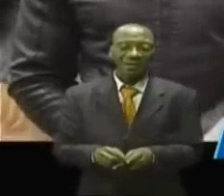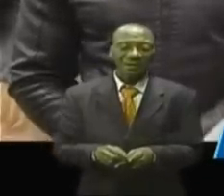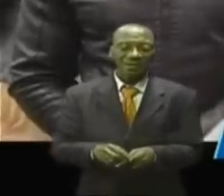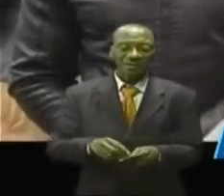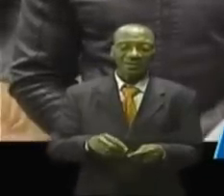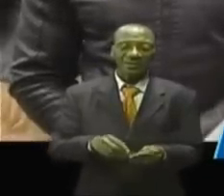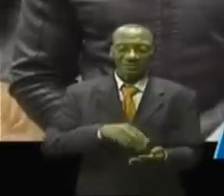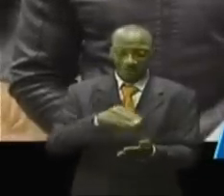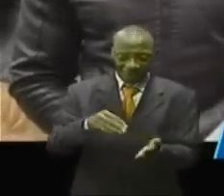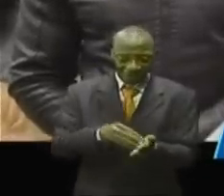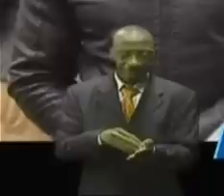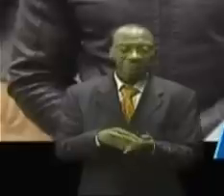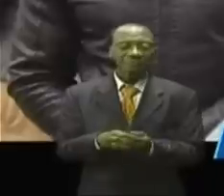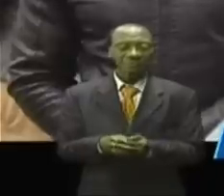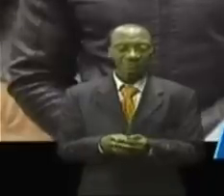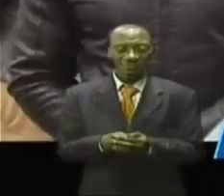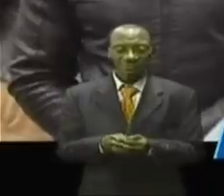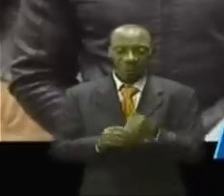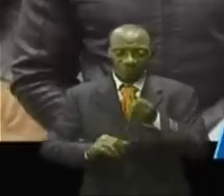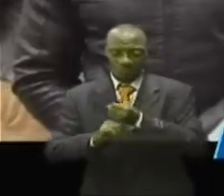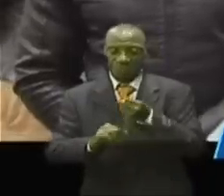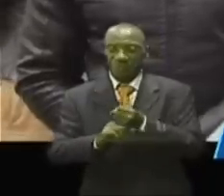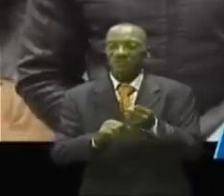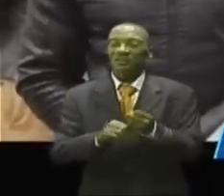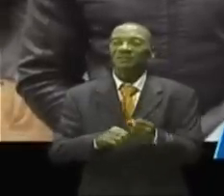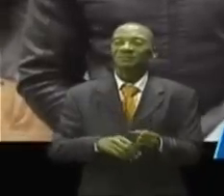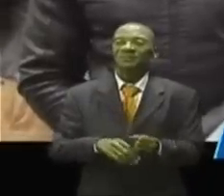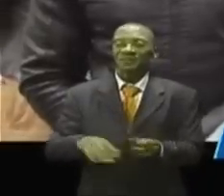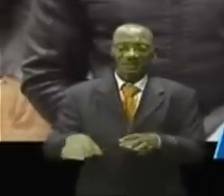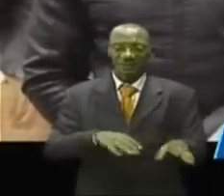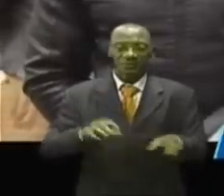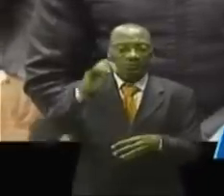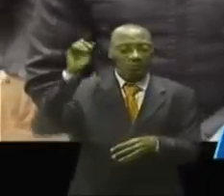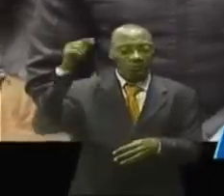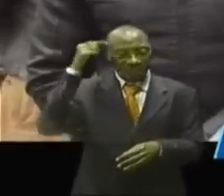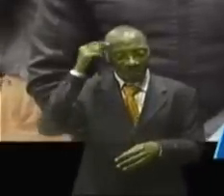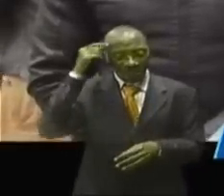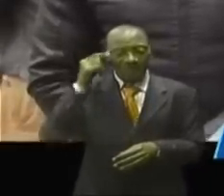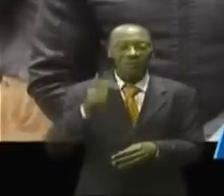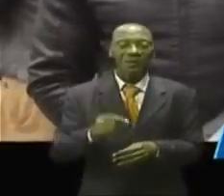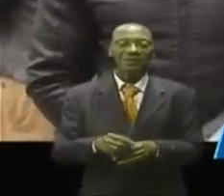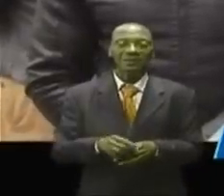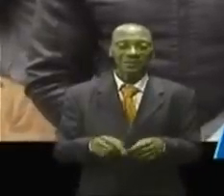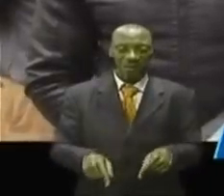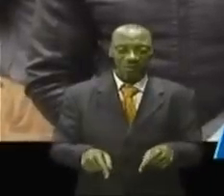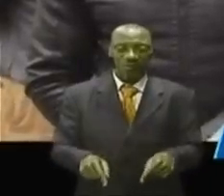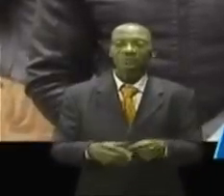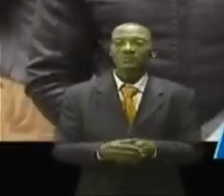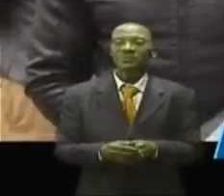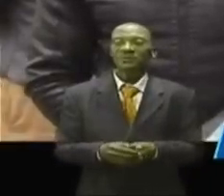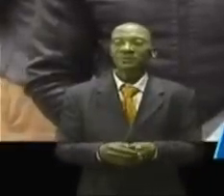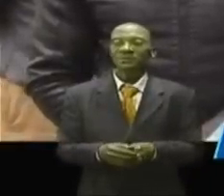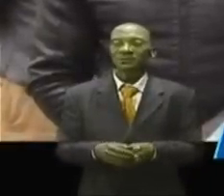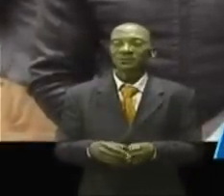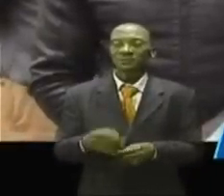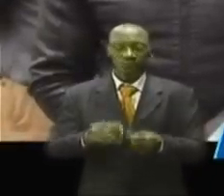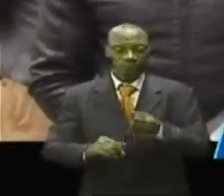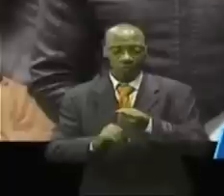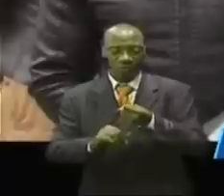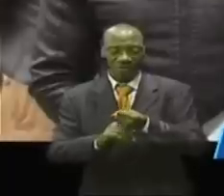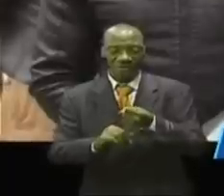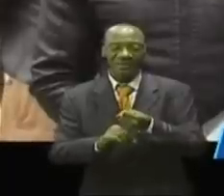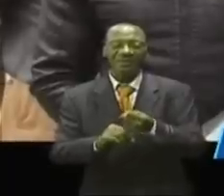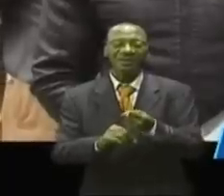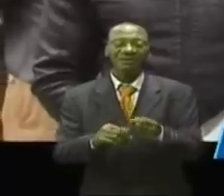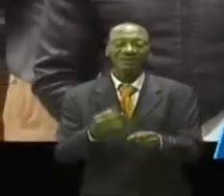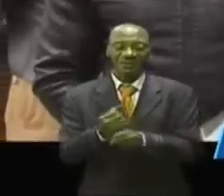plus des actions qui sont menées dans le cadre du programme d'action du gouvernement, ce programme puisse quand même apporter quelque chose directement aux